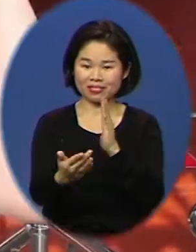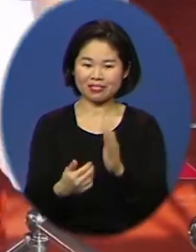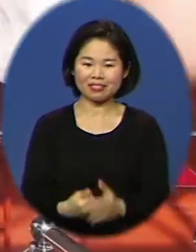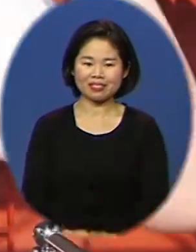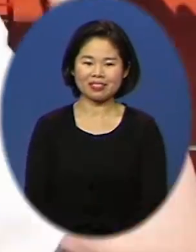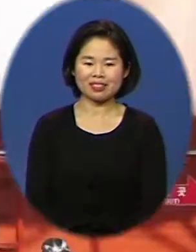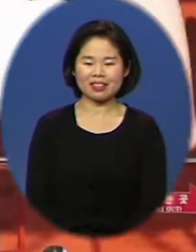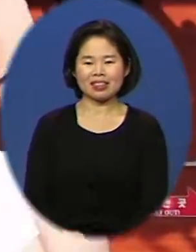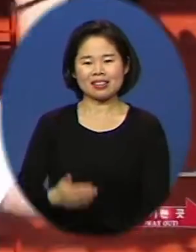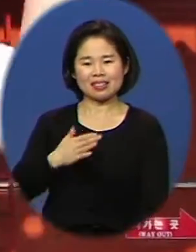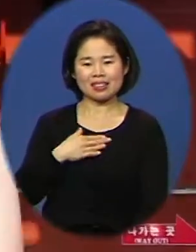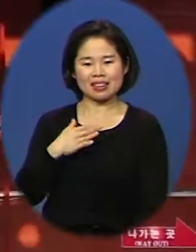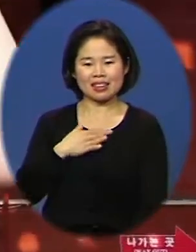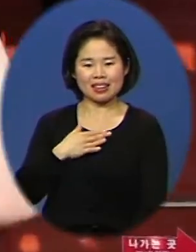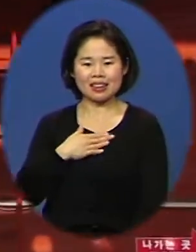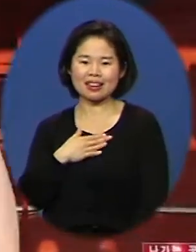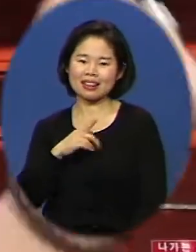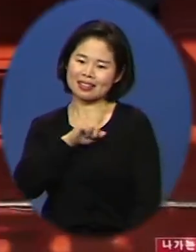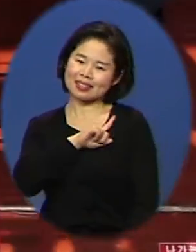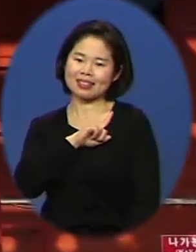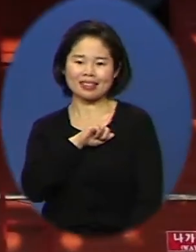네, 제가 1등했어요.